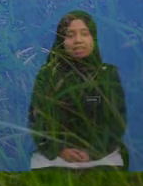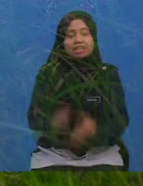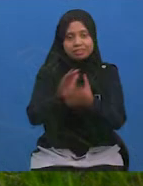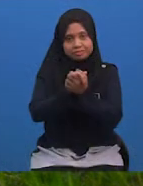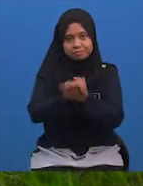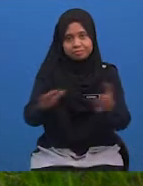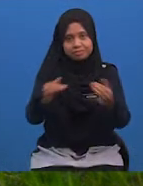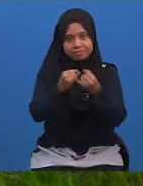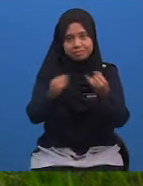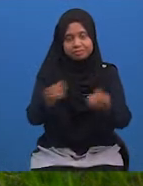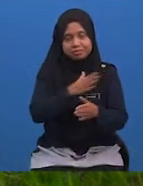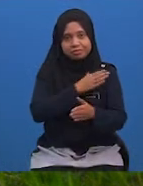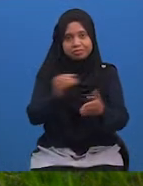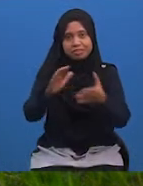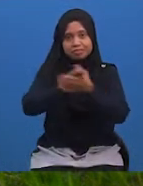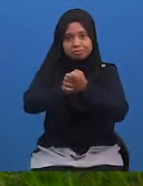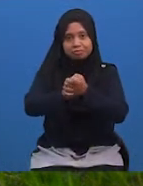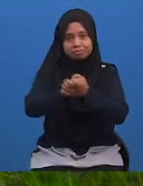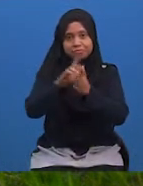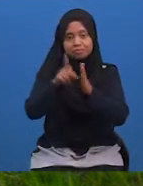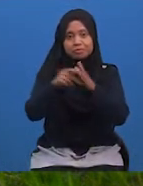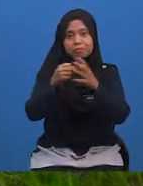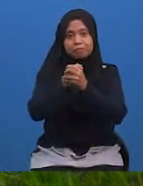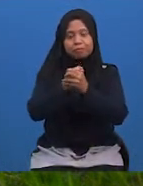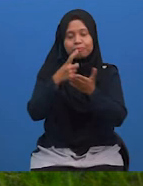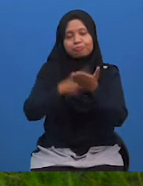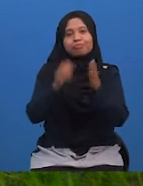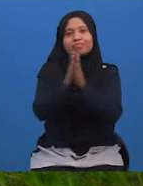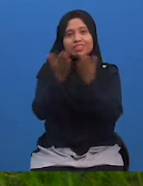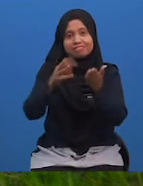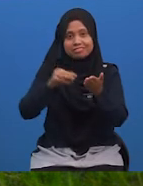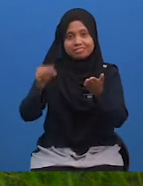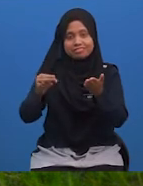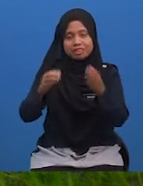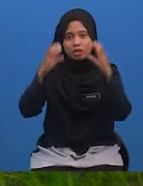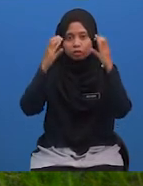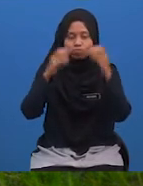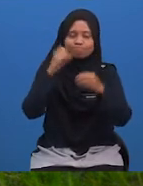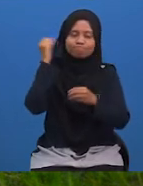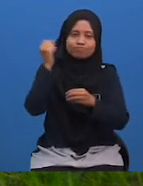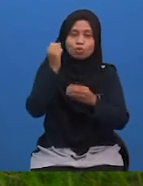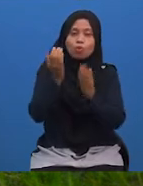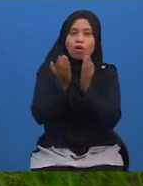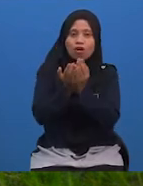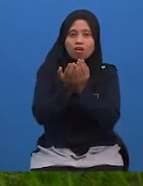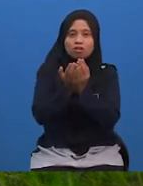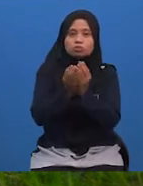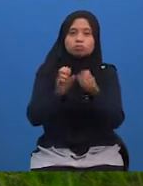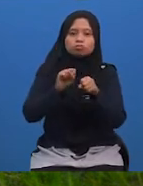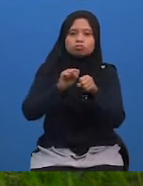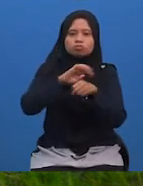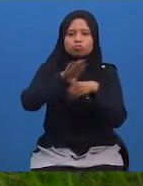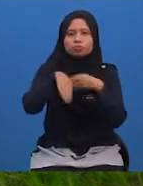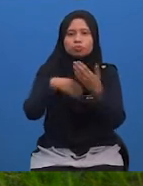Selamat sejahtera dan salam perpaduan. Apa khabar murid-murid? Cikgu sentiasa berdoa agar